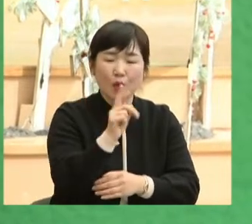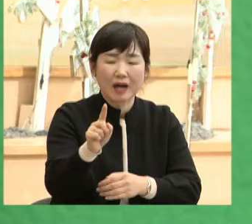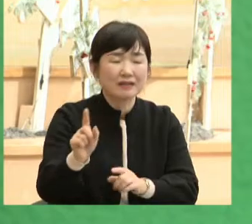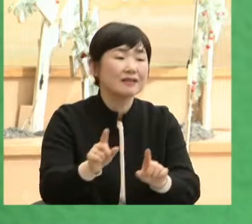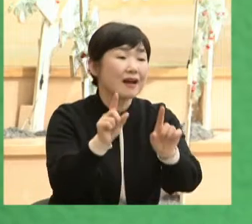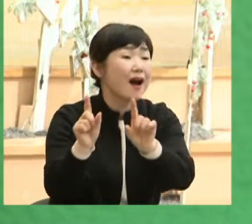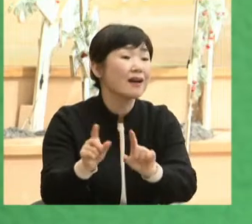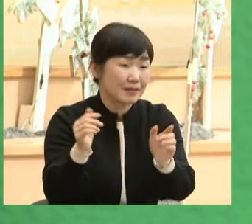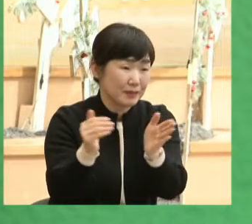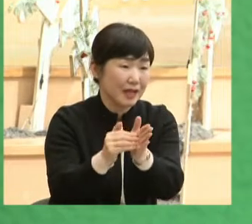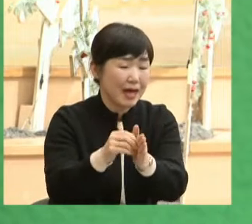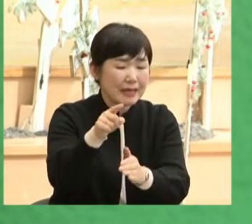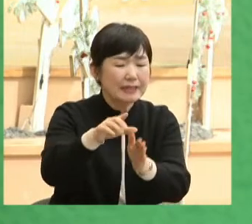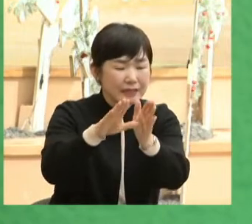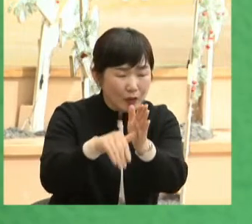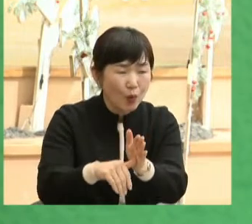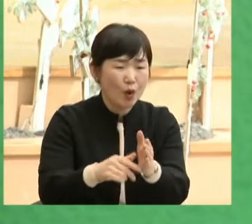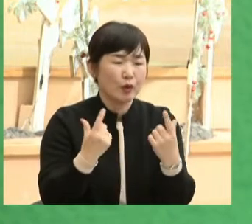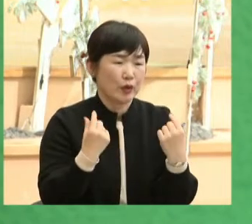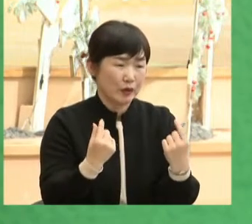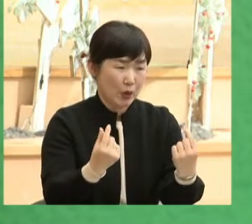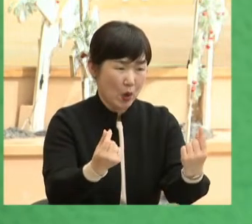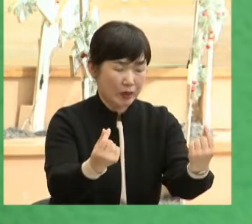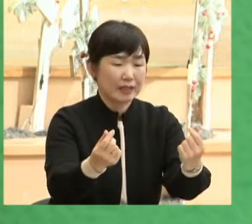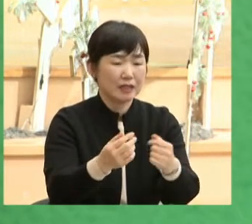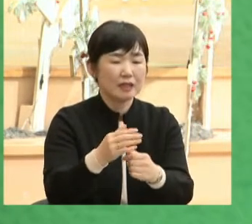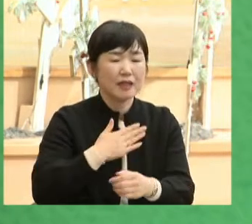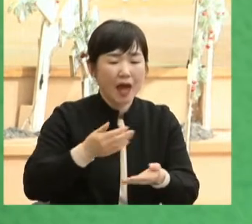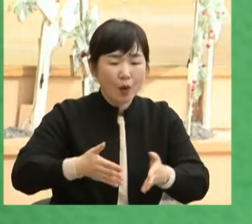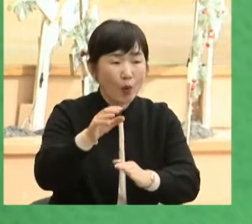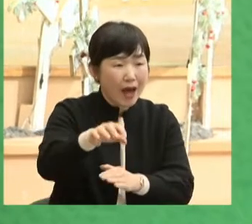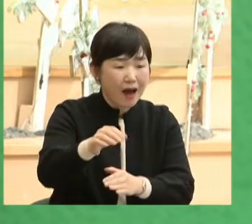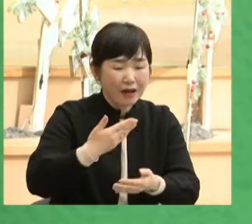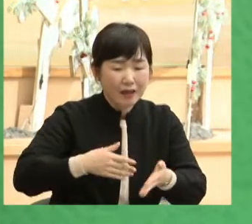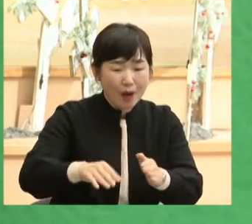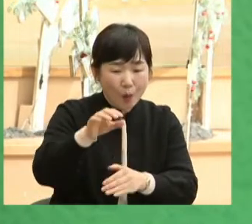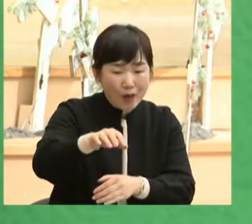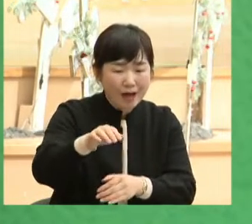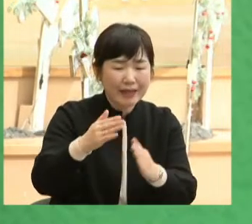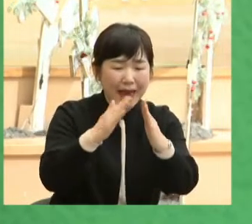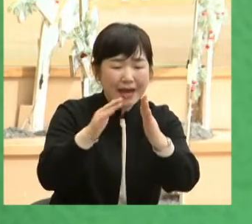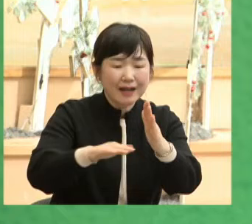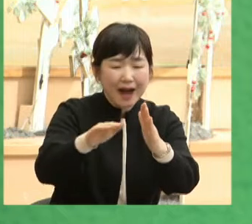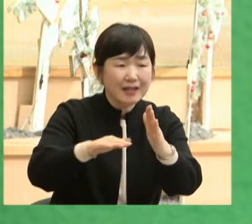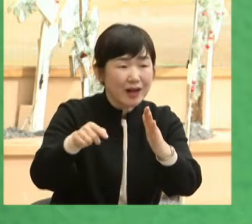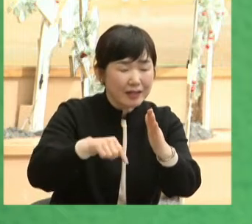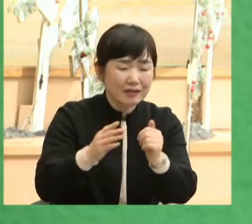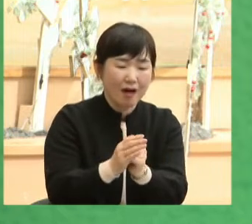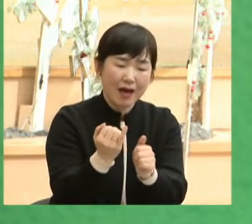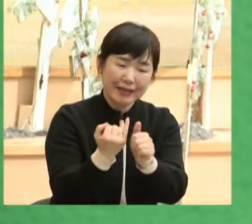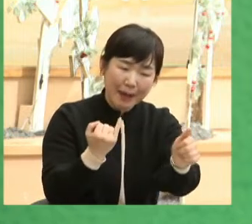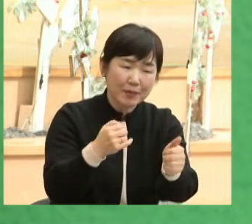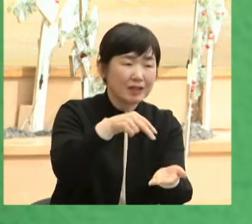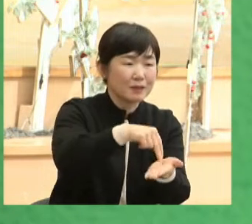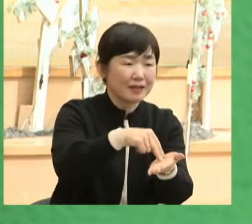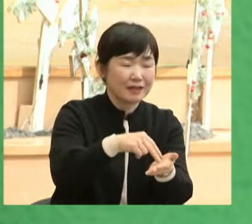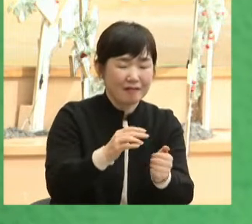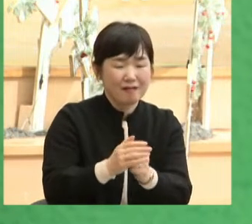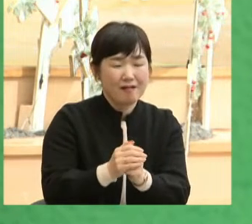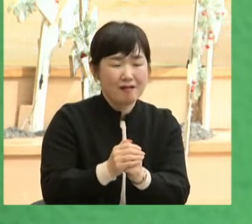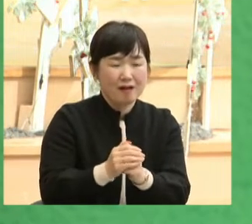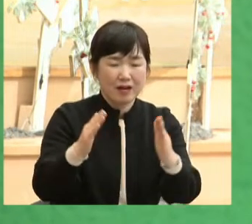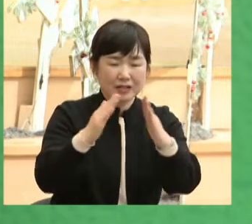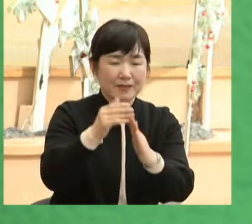그때도 사과는 어떻게 살았냐 자기 고향에서 자기 삶의 자기 가정에서 남편으로 또 가장으로서